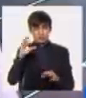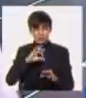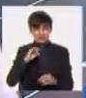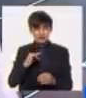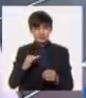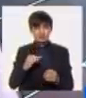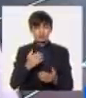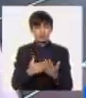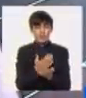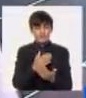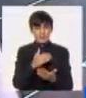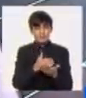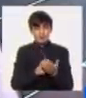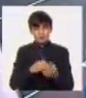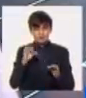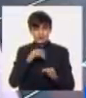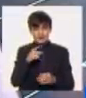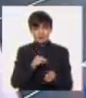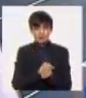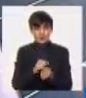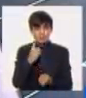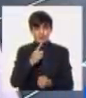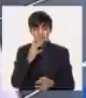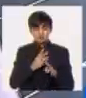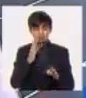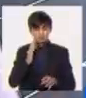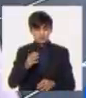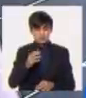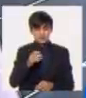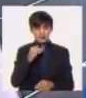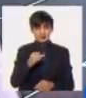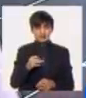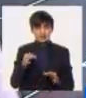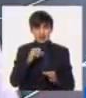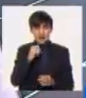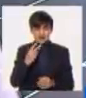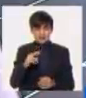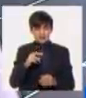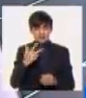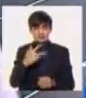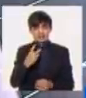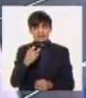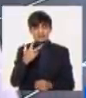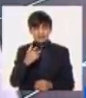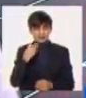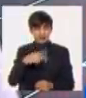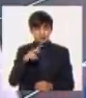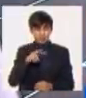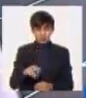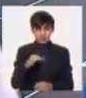запуску новых продуктов, эти бумаги будут лидерами. Целевая цена за акцию Apple $320. Ожидаемый рост в течение